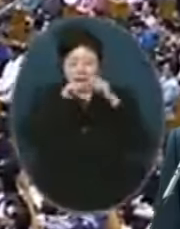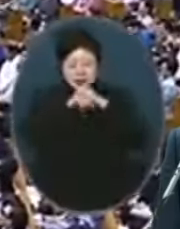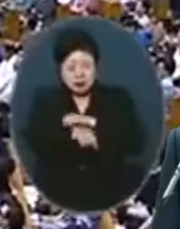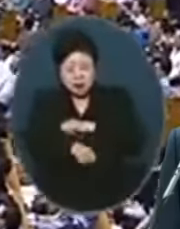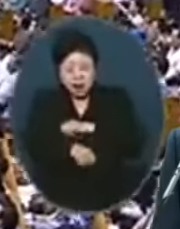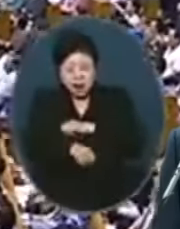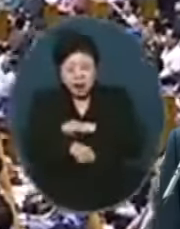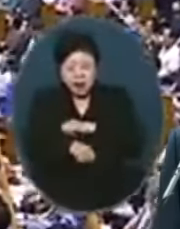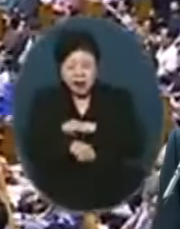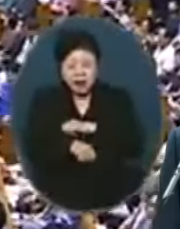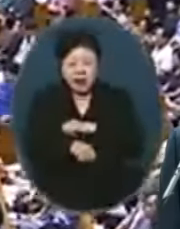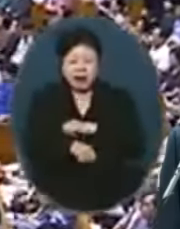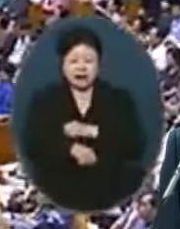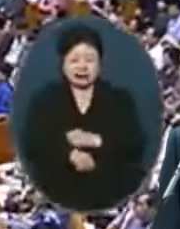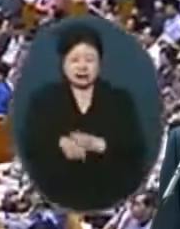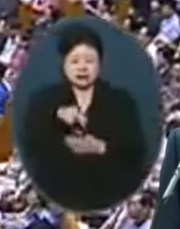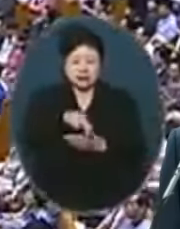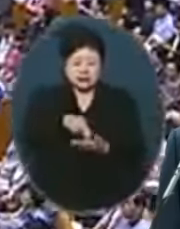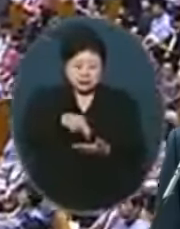절망적인